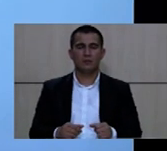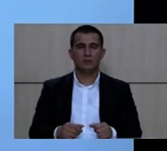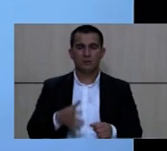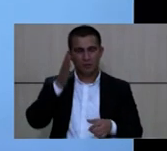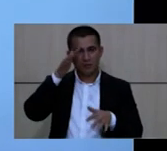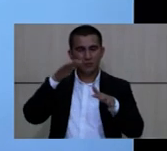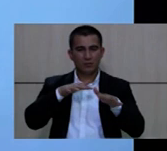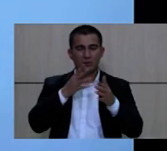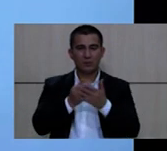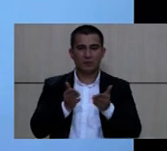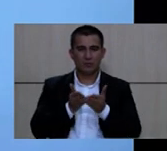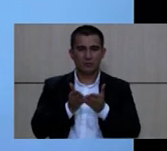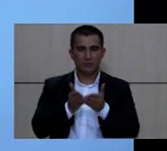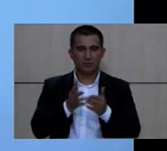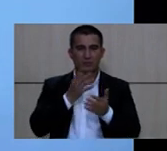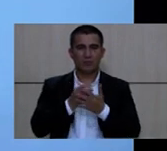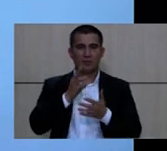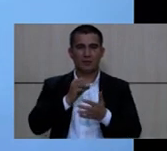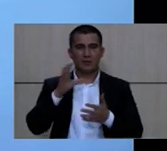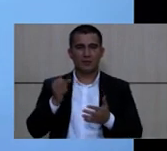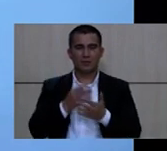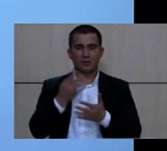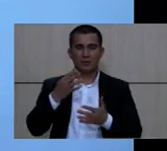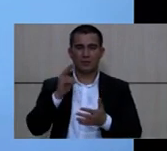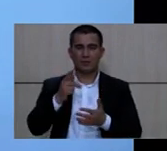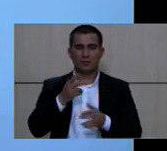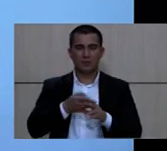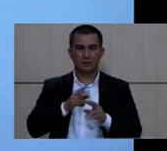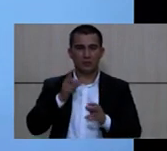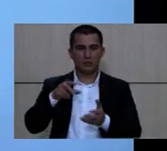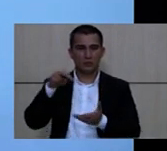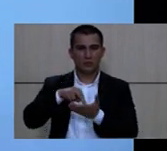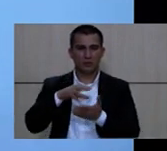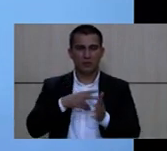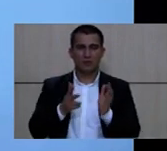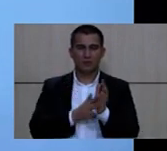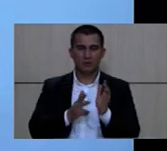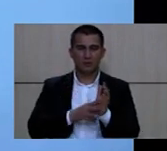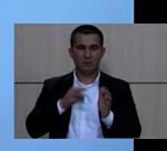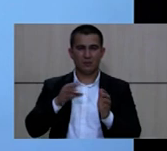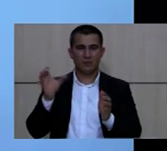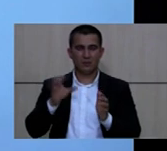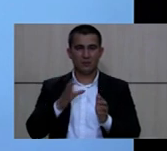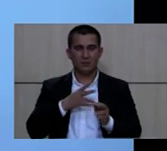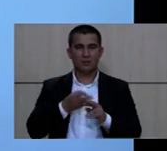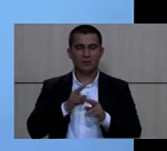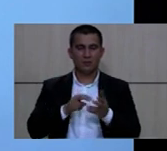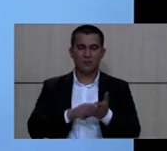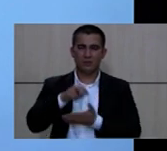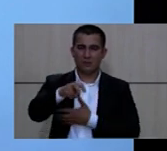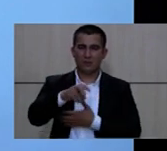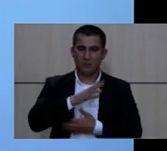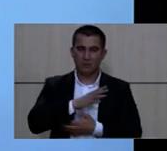Sohilda tinch turgan qayiqdan massasi 40 kg bo'lgan odam 8 metr taqsim sekund tezlik bilan